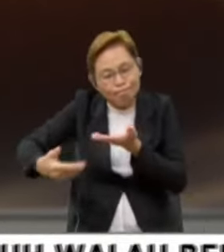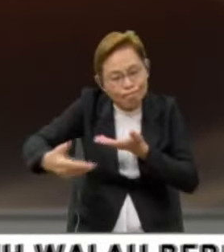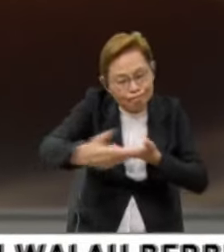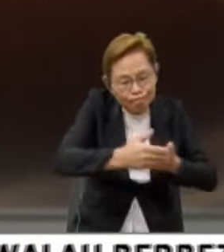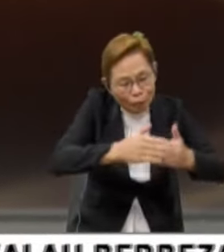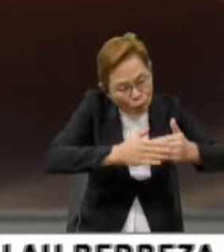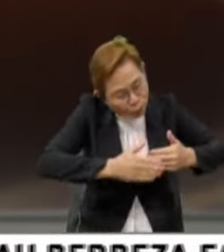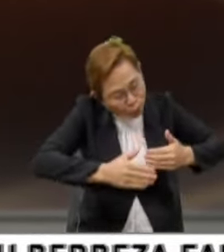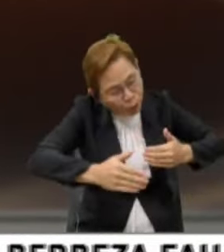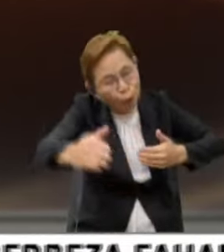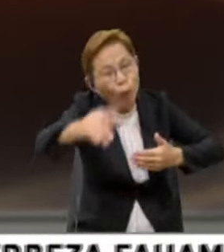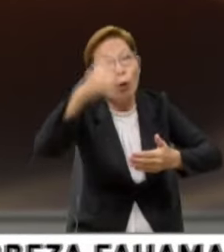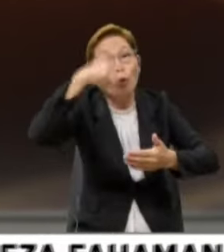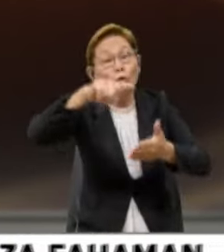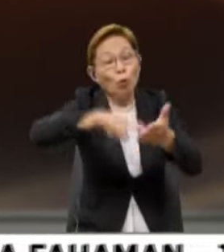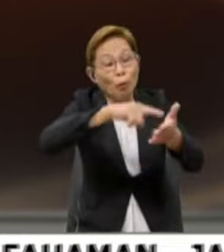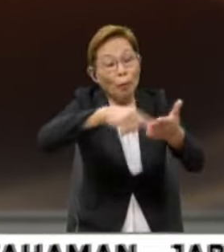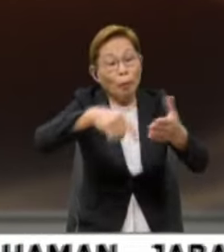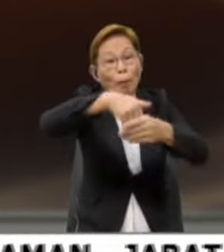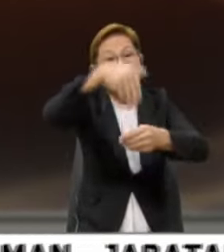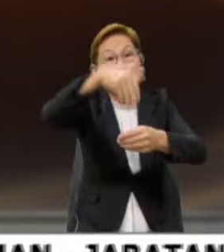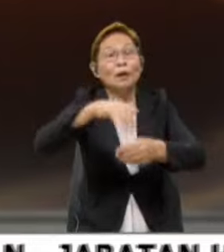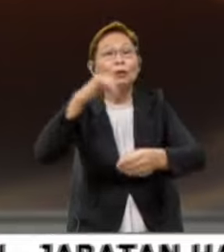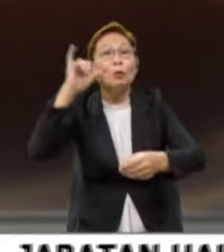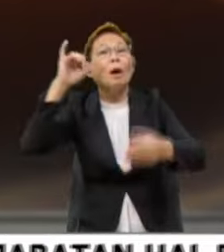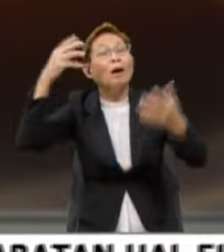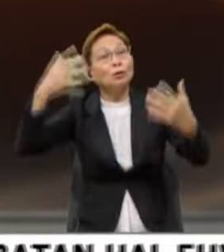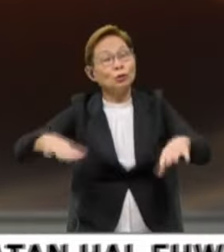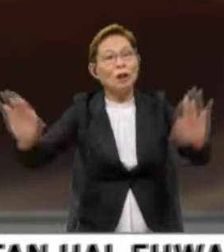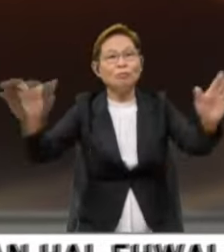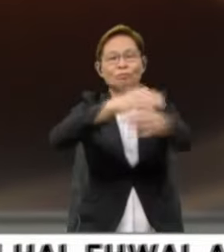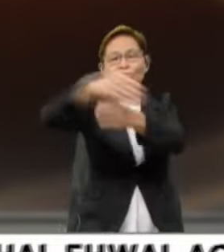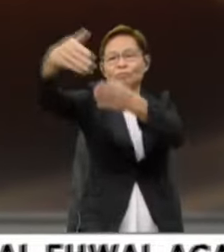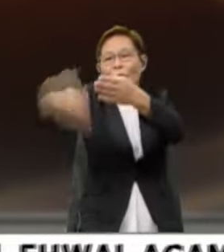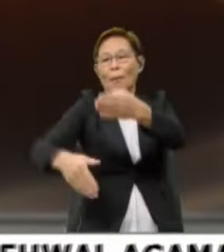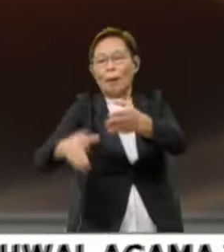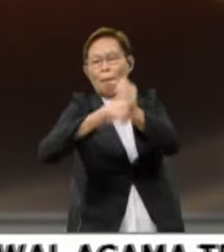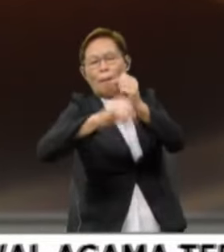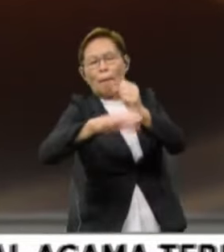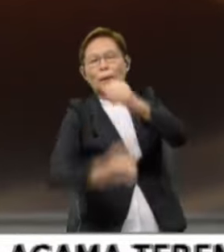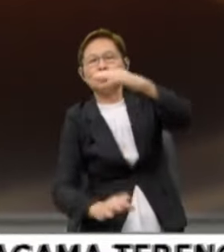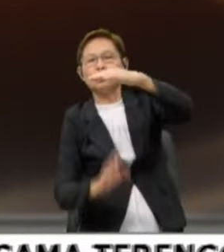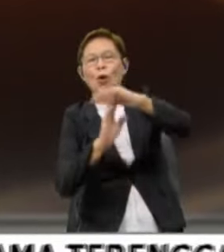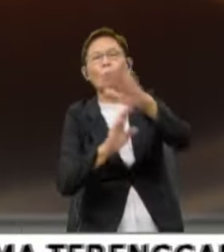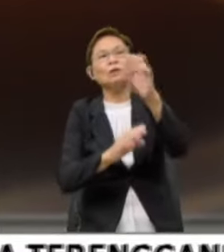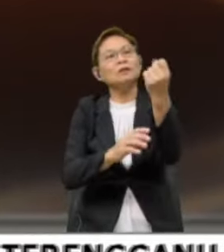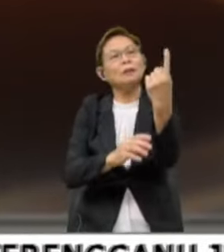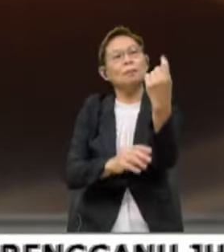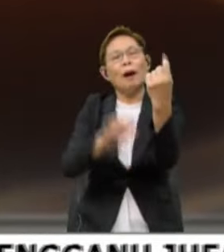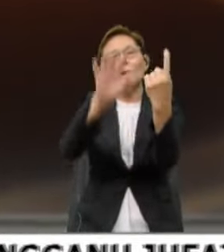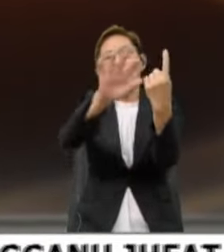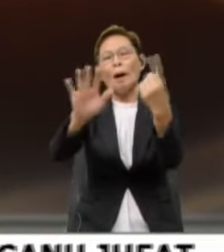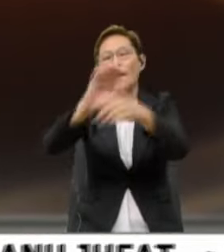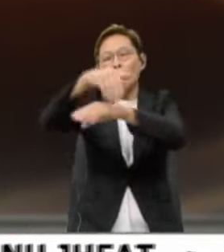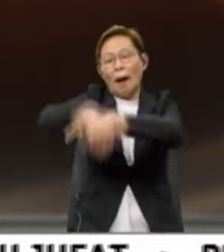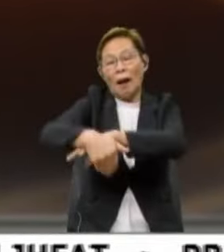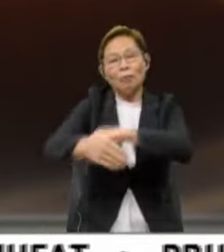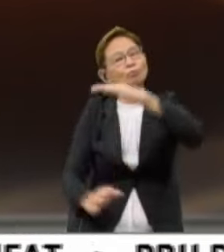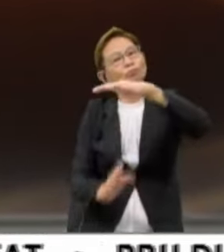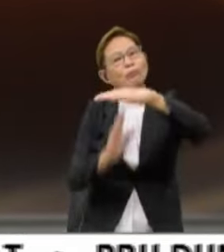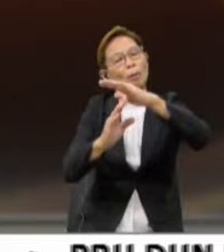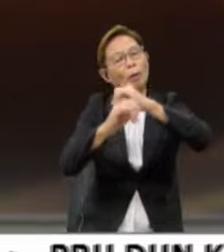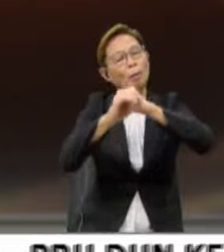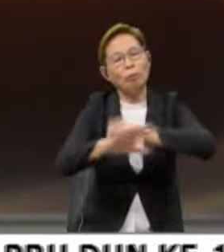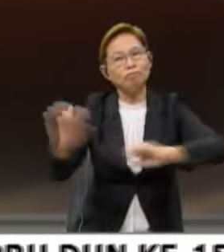berkenaan perjalanan untuk pengundian granit semalam telah pun tamat berkempol eee Tempo 1259 menit malam jadi